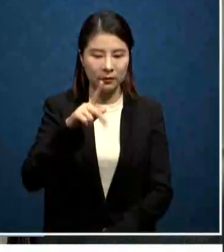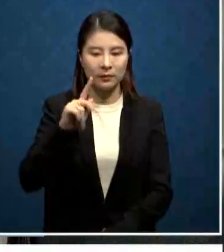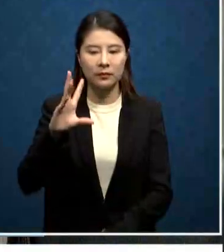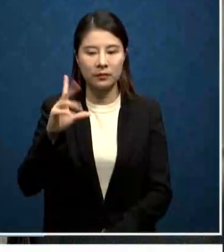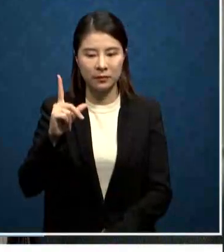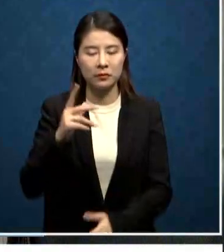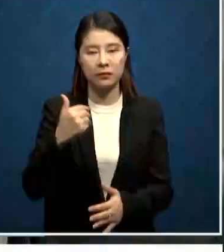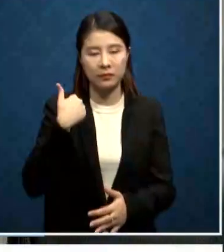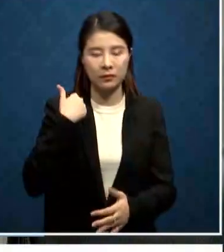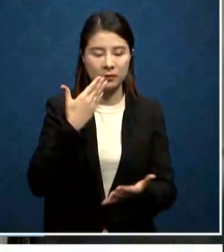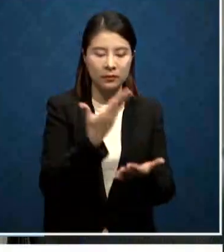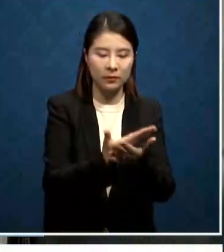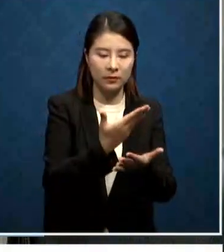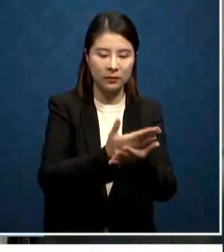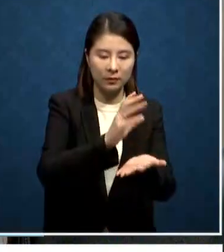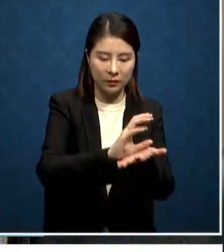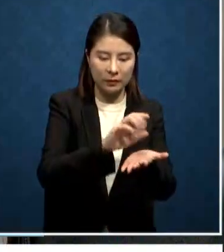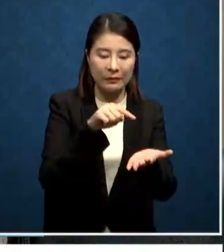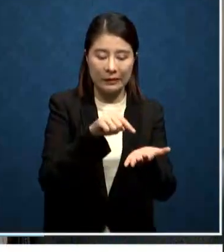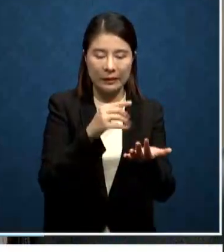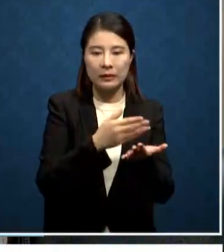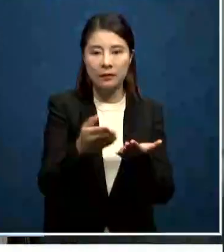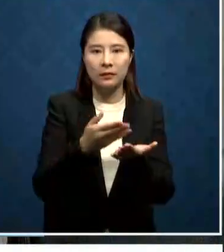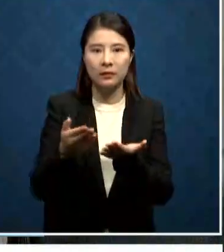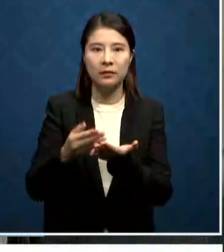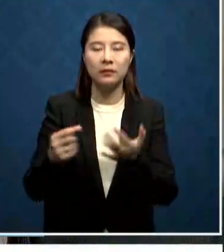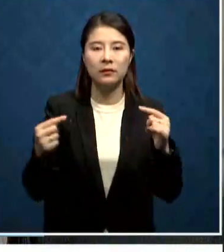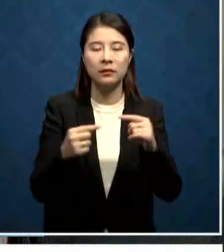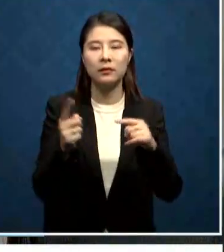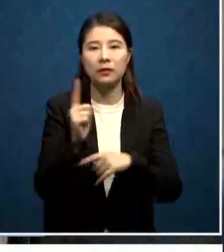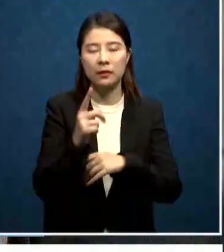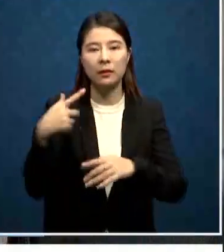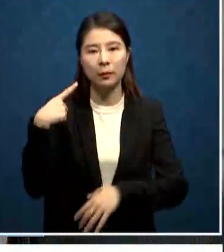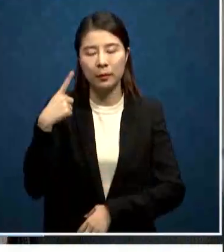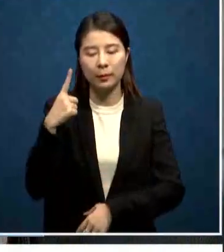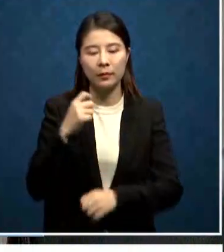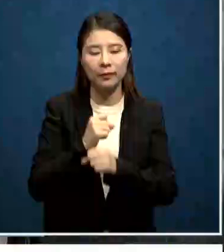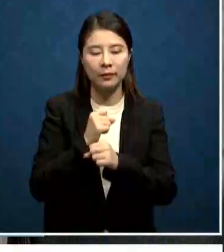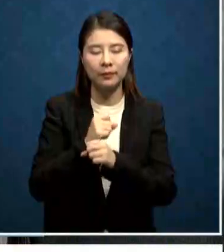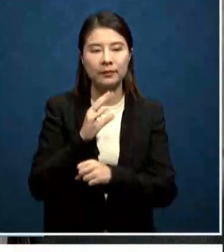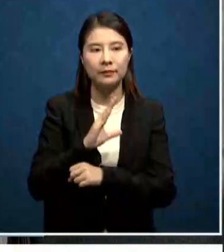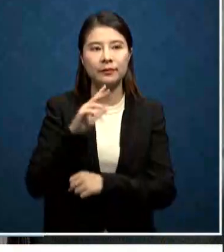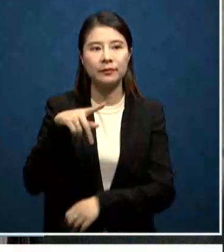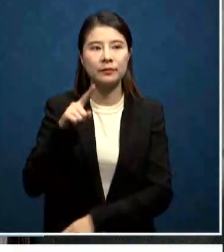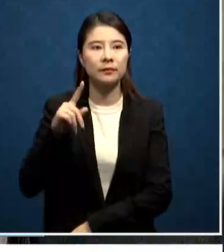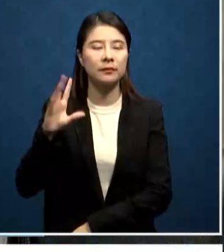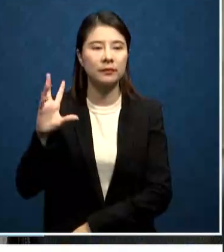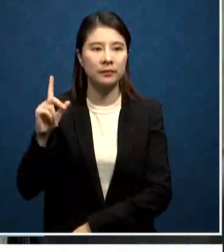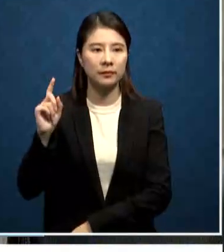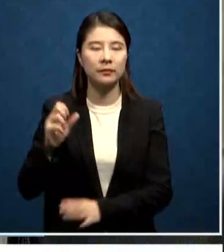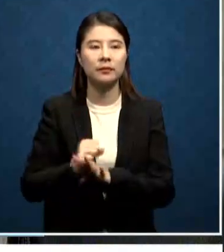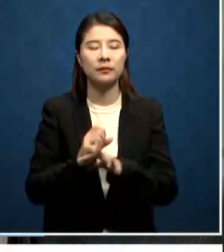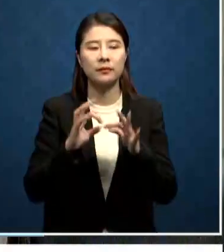เนี่ยก็สามารถที่จะเอาไปใช้ในประโยชน์ต่างๆเอื้อต่อการทำงานของปปช.ในหลายเรื่องไม่ว่าจะเป็นงานป้